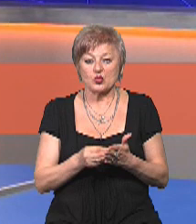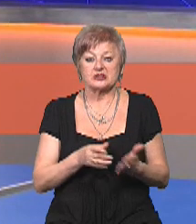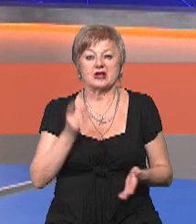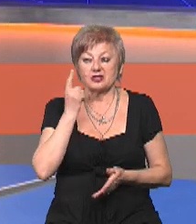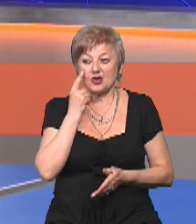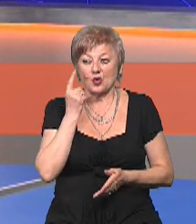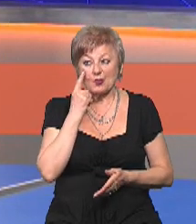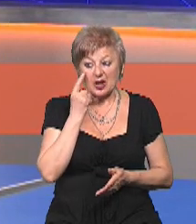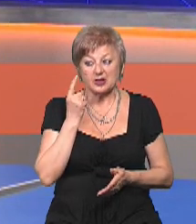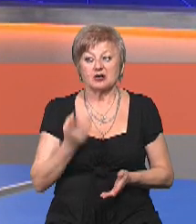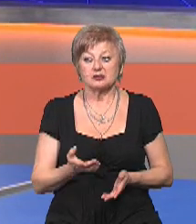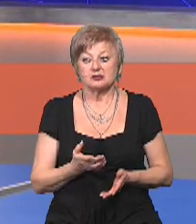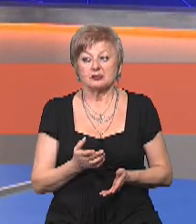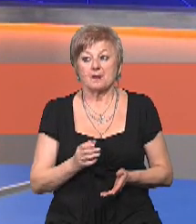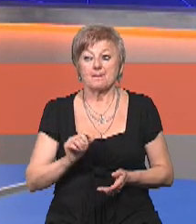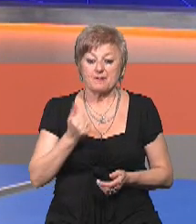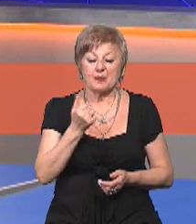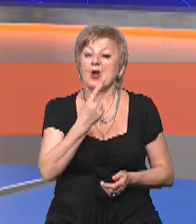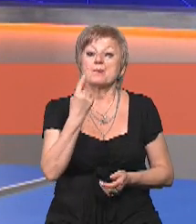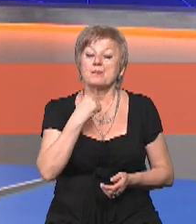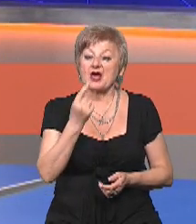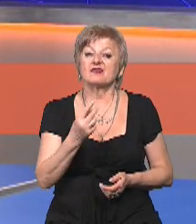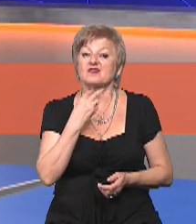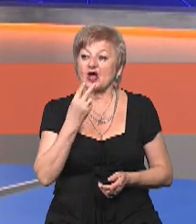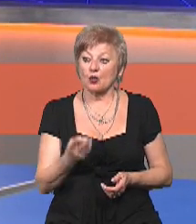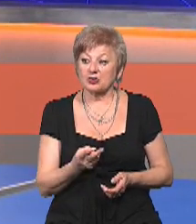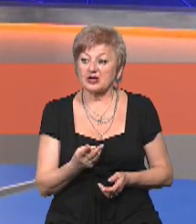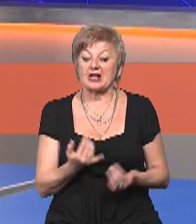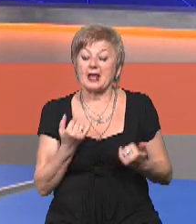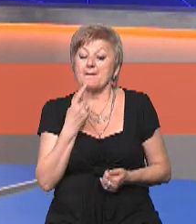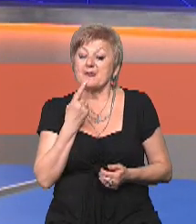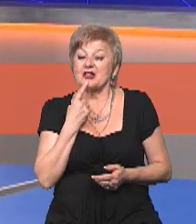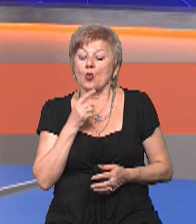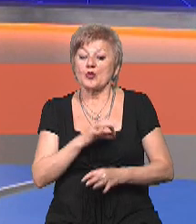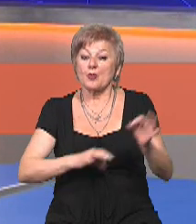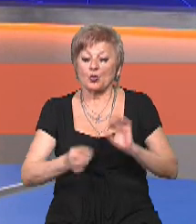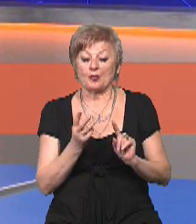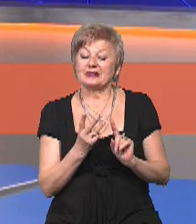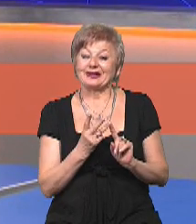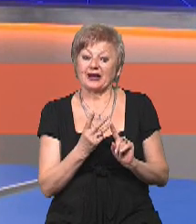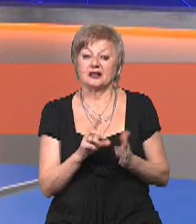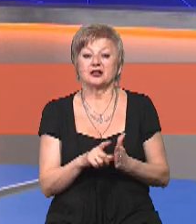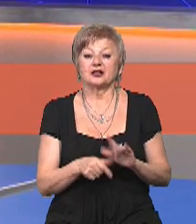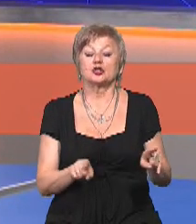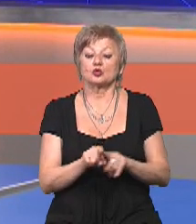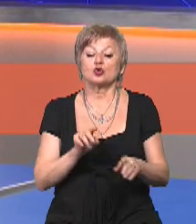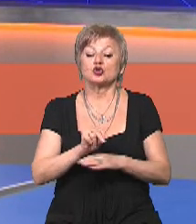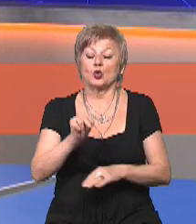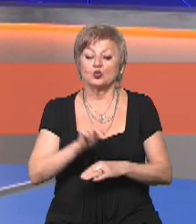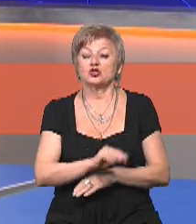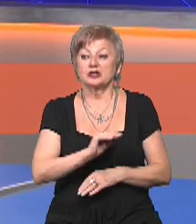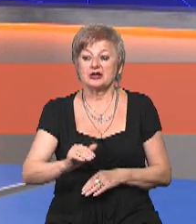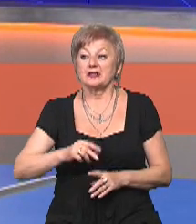балах відсутнє і в першому, і в другому класі. І зараз пілотний проект, третій клас, теж навчає дітей